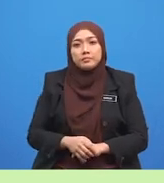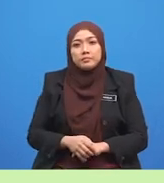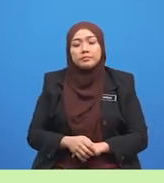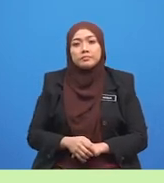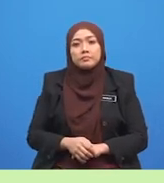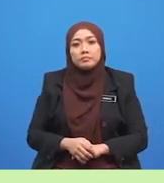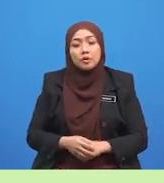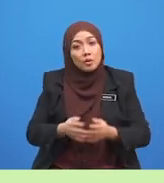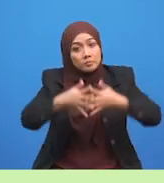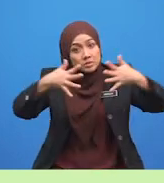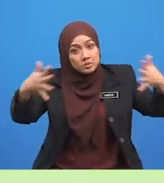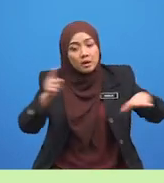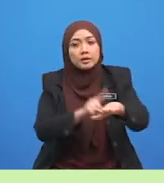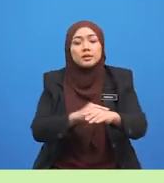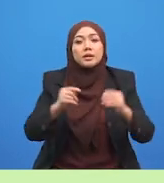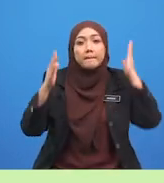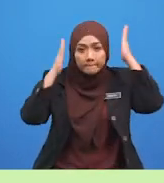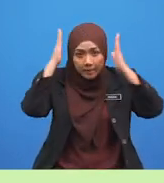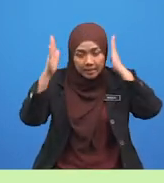yang terbesar di Malaysia.